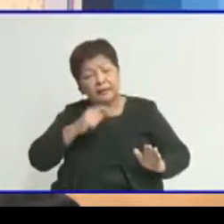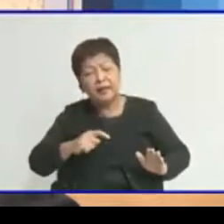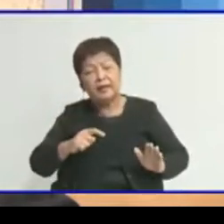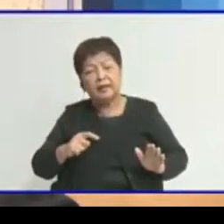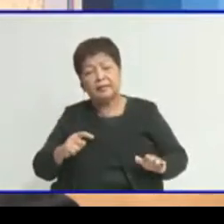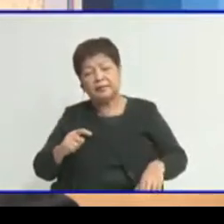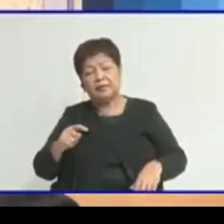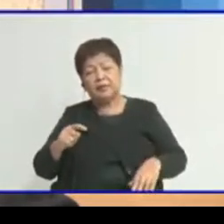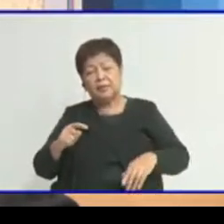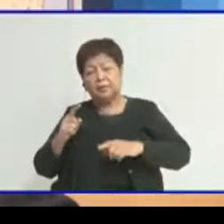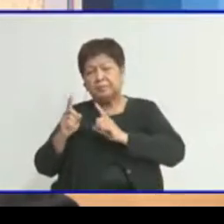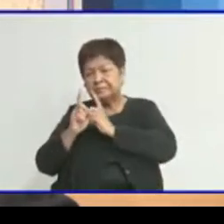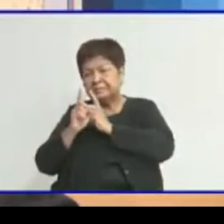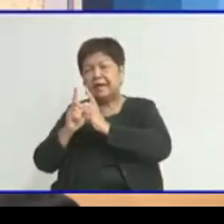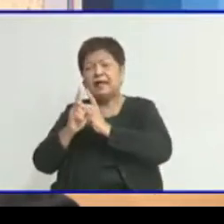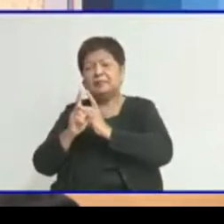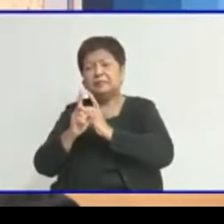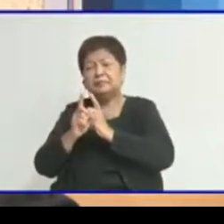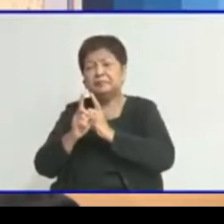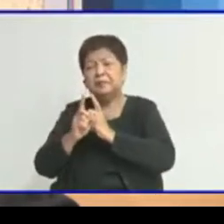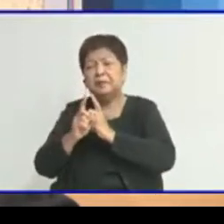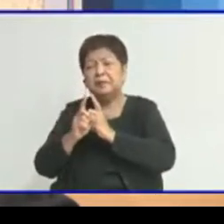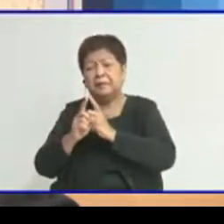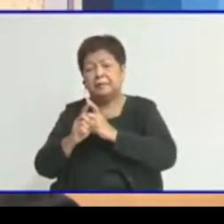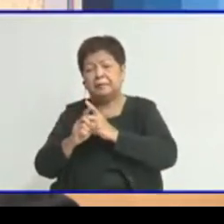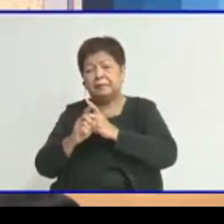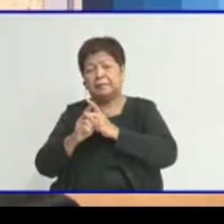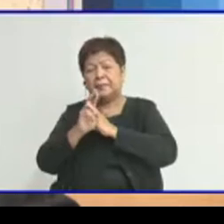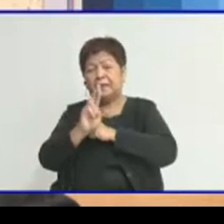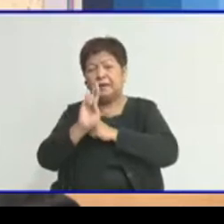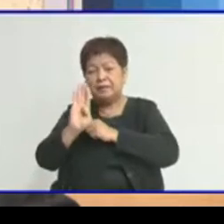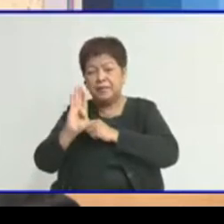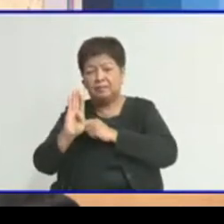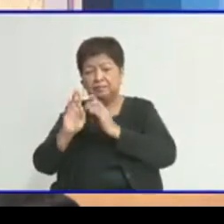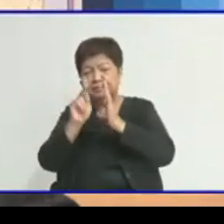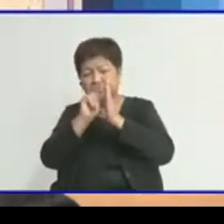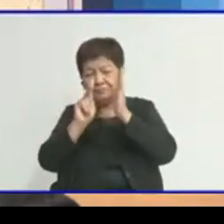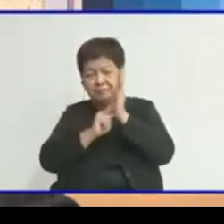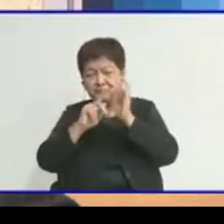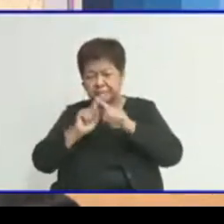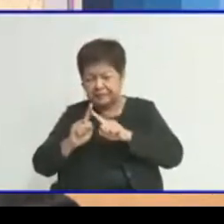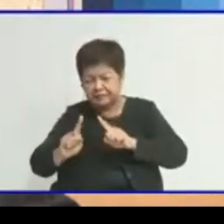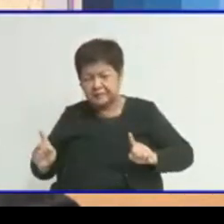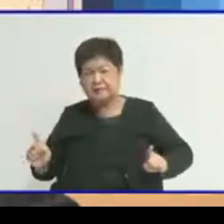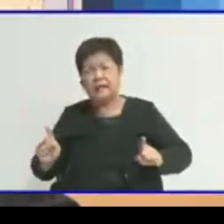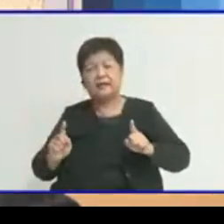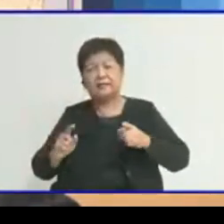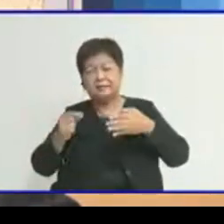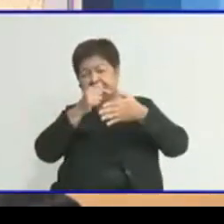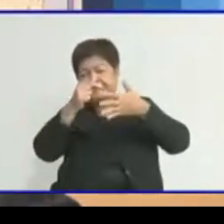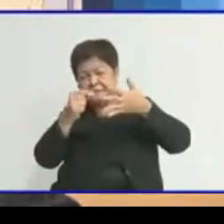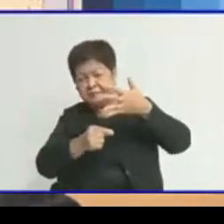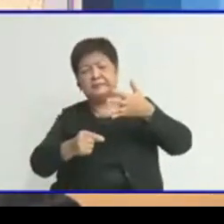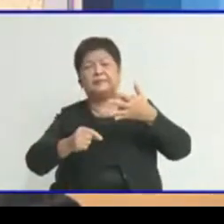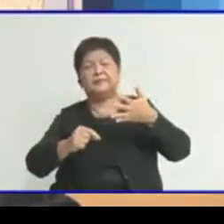องตามระเบียบของนายกรัฐมนตรีเนี่ยกำลังจะมีการดำเนินการขึ้นระบบนี้จริงๆแล้วถ้าสม